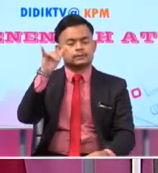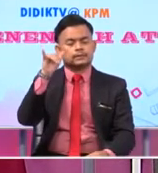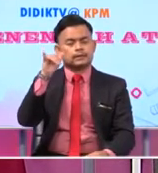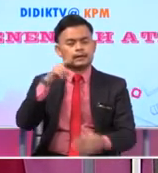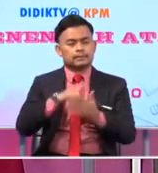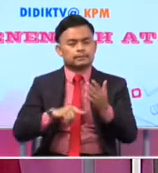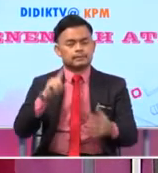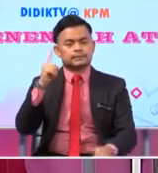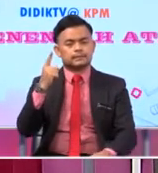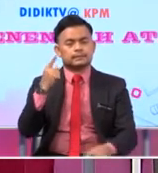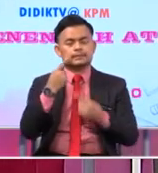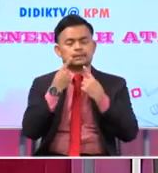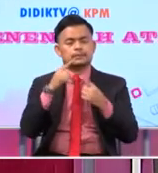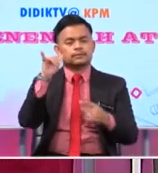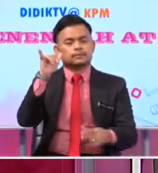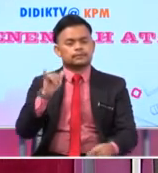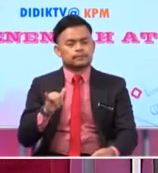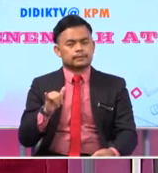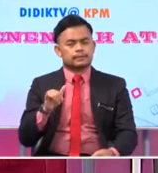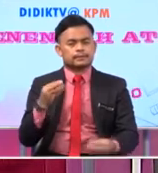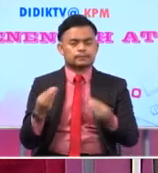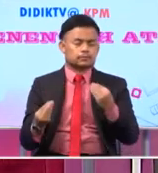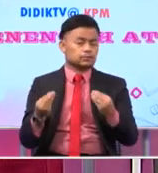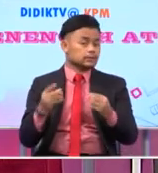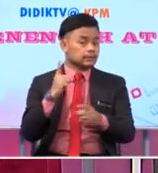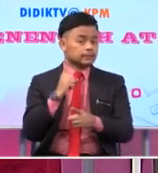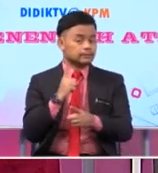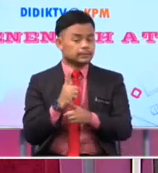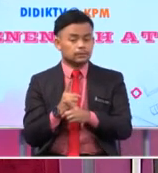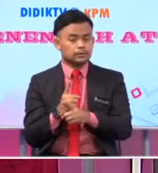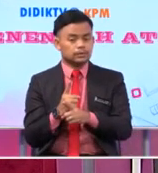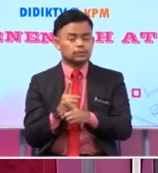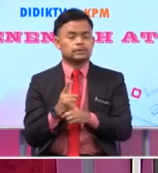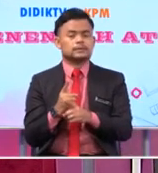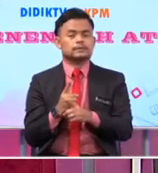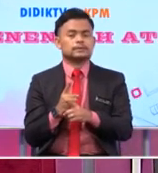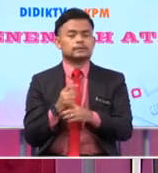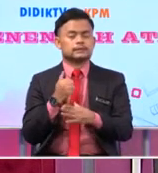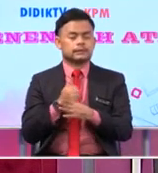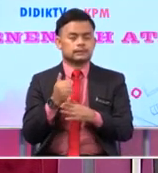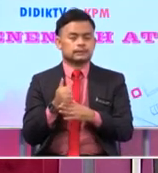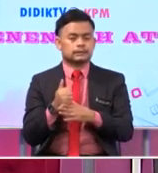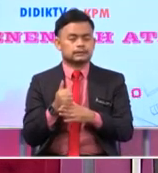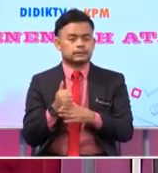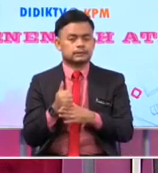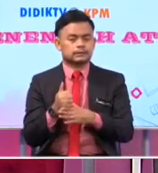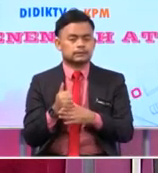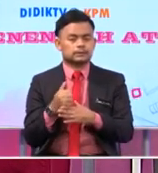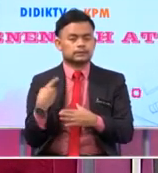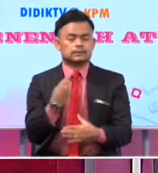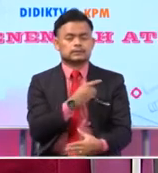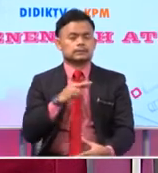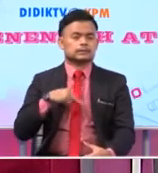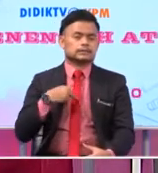boleh Terima Ken apa yang kita rasa oh Apa jawaban tuh betul ataupun munasabah kita tulis C dalam